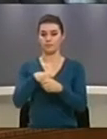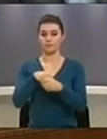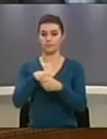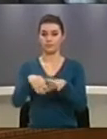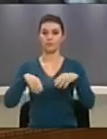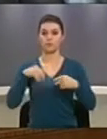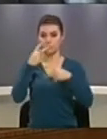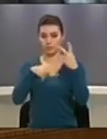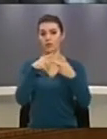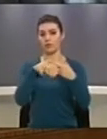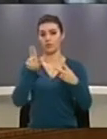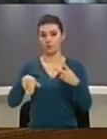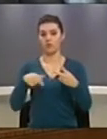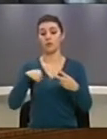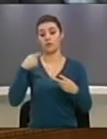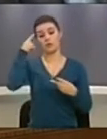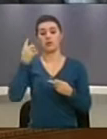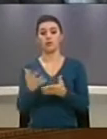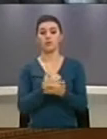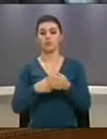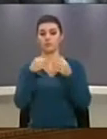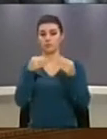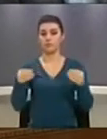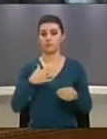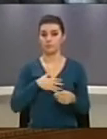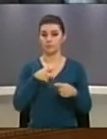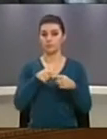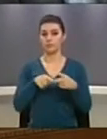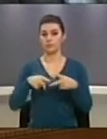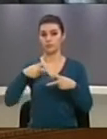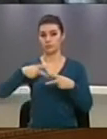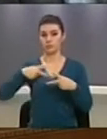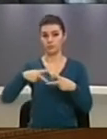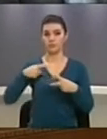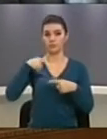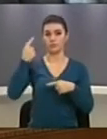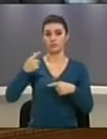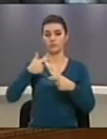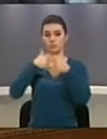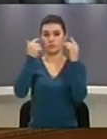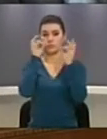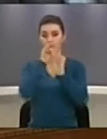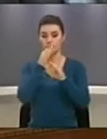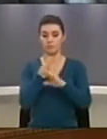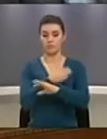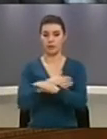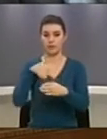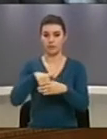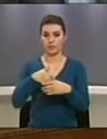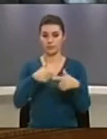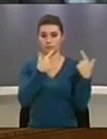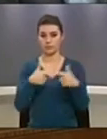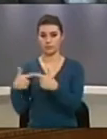ndërsa tjetri po, dhe desha ta shfrytëzoj rastin që të flas pak për të dyja këto në mënyrë që të mos flas pastaj para votimit të amendamenteve veç e